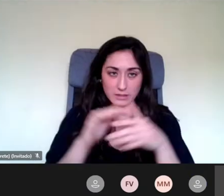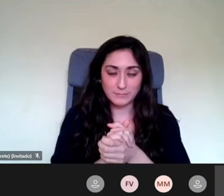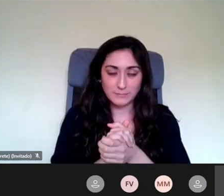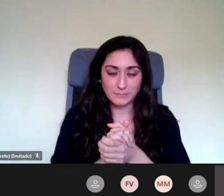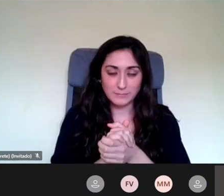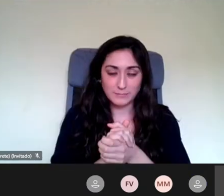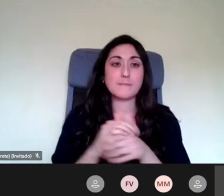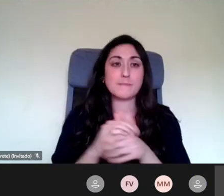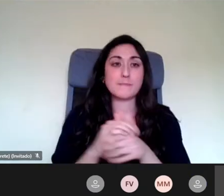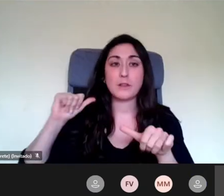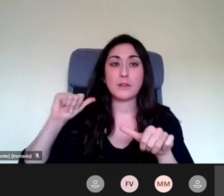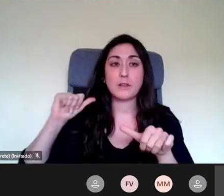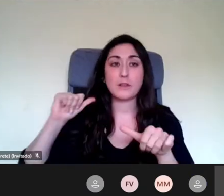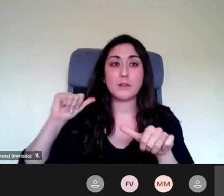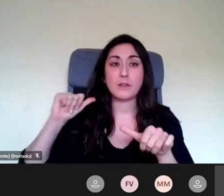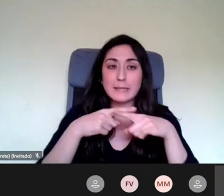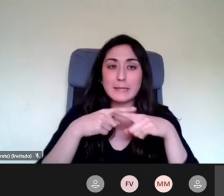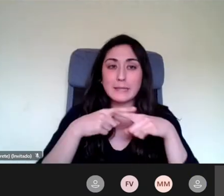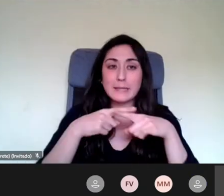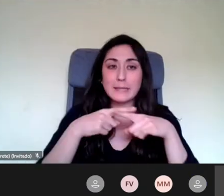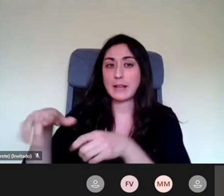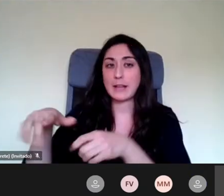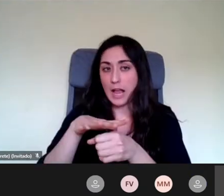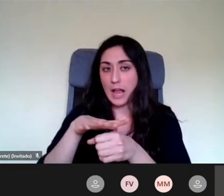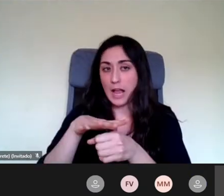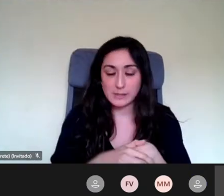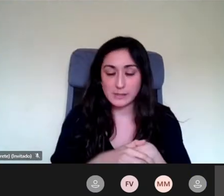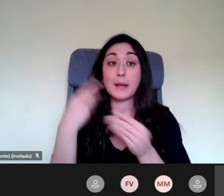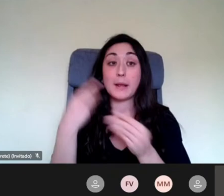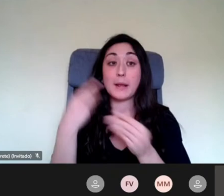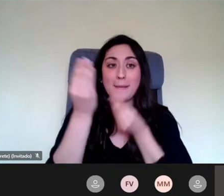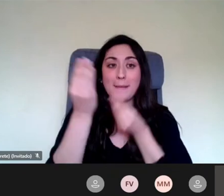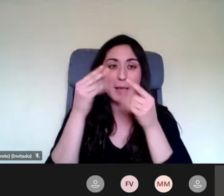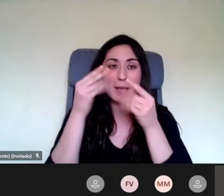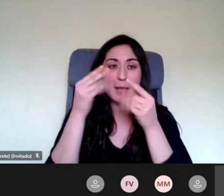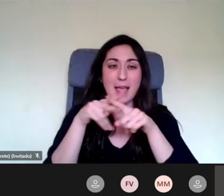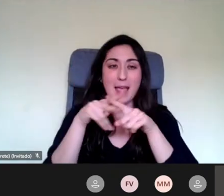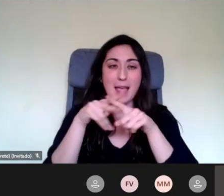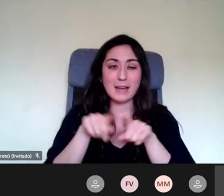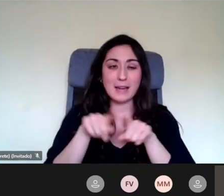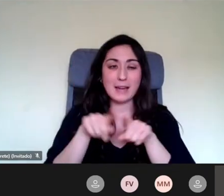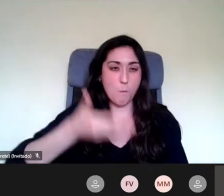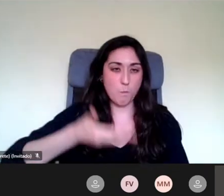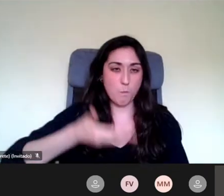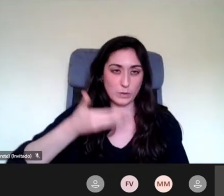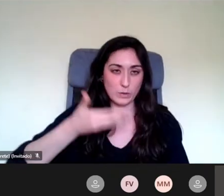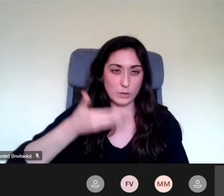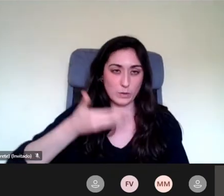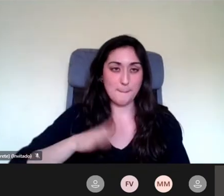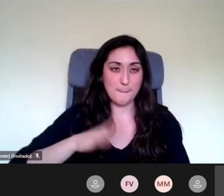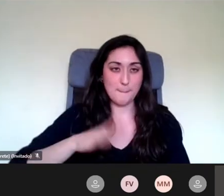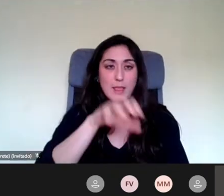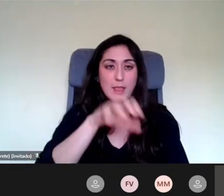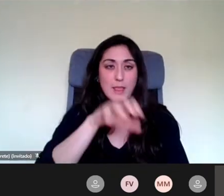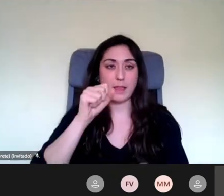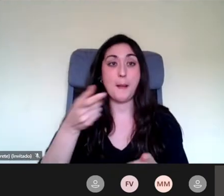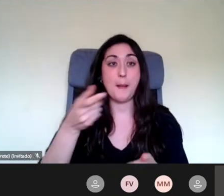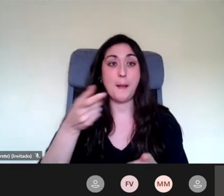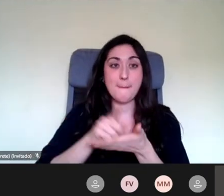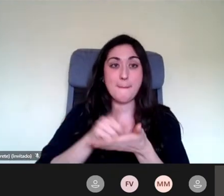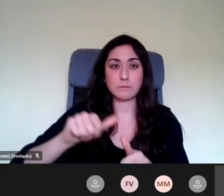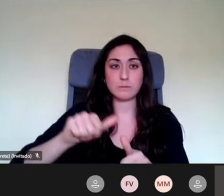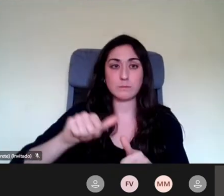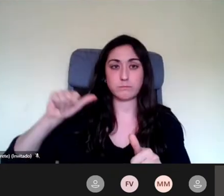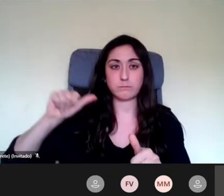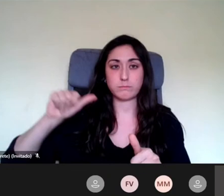diferents espais perquè pensem que és una eina clau doncs, per entendre què ha passat durant aquests darrers mesos en perspectiva de gènere i en